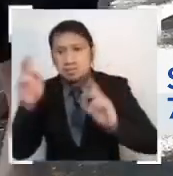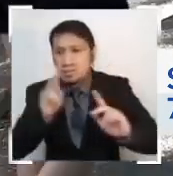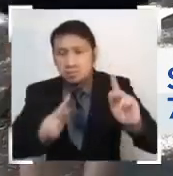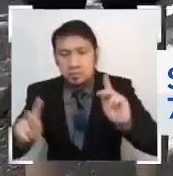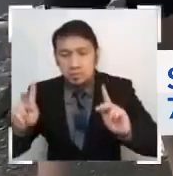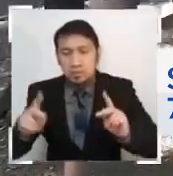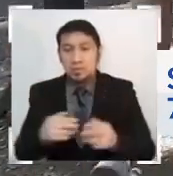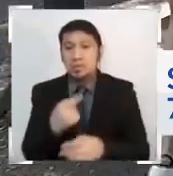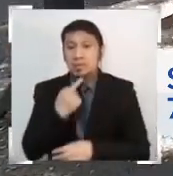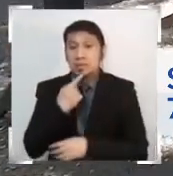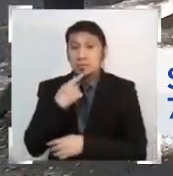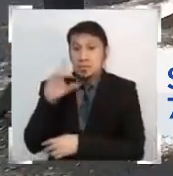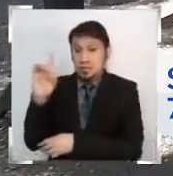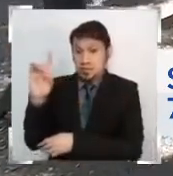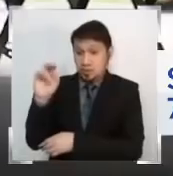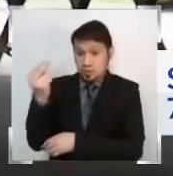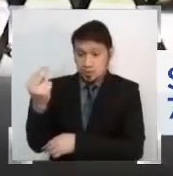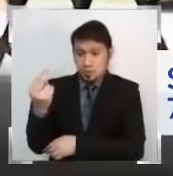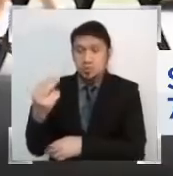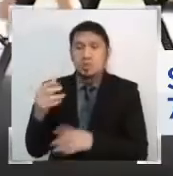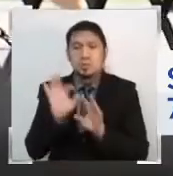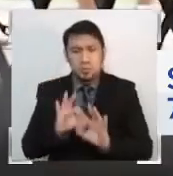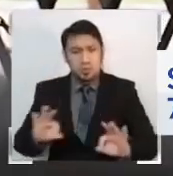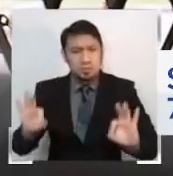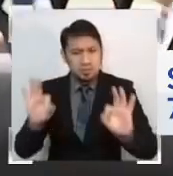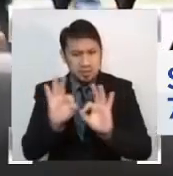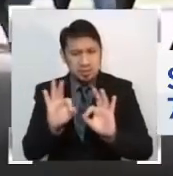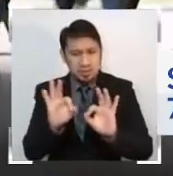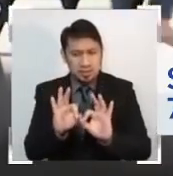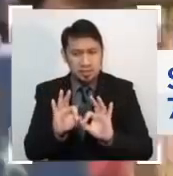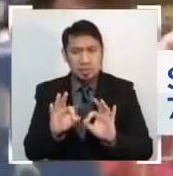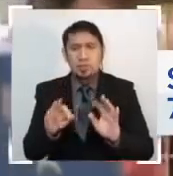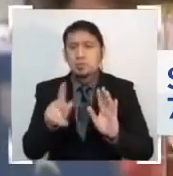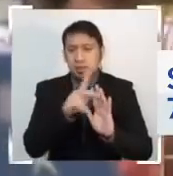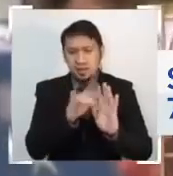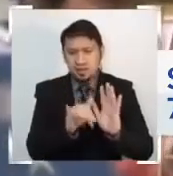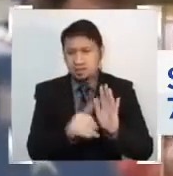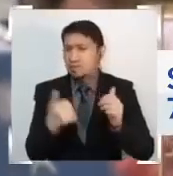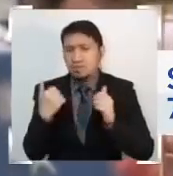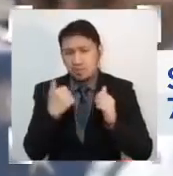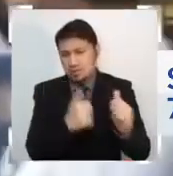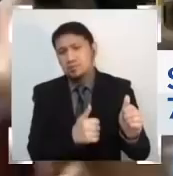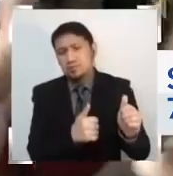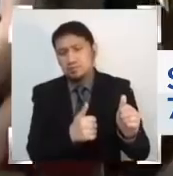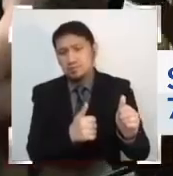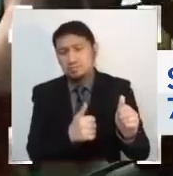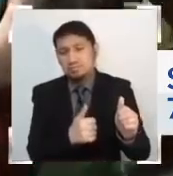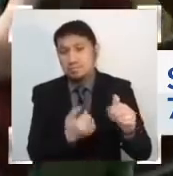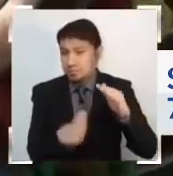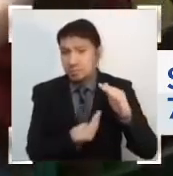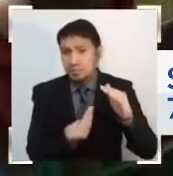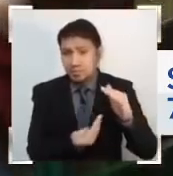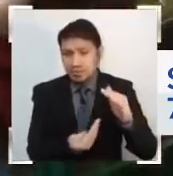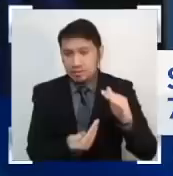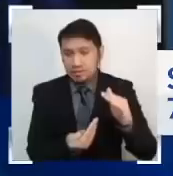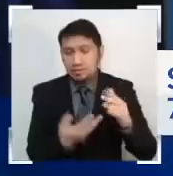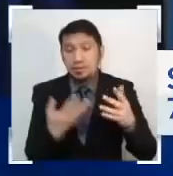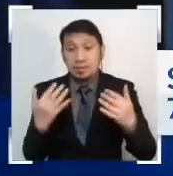DOH uguliin ang minimum public health standards para iwas hawahan sa kapaskuhan. Pero may mahigpit pa rin paalala ang